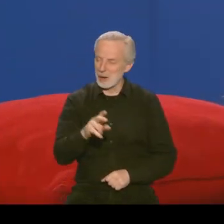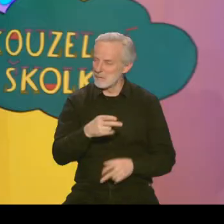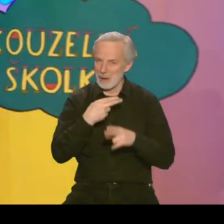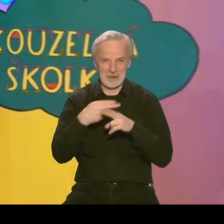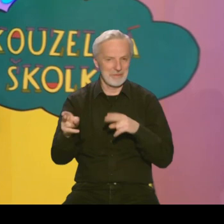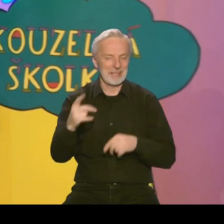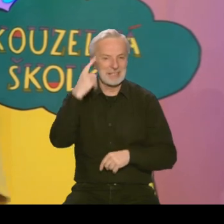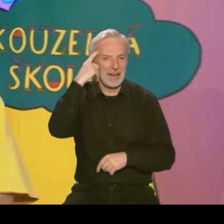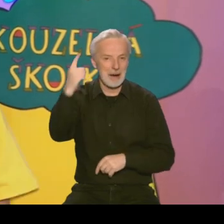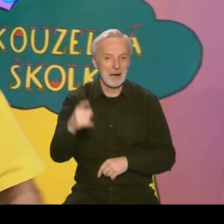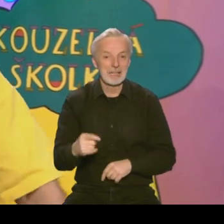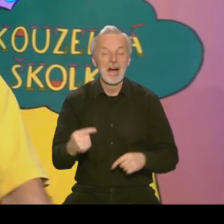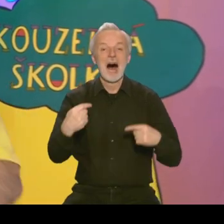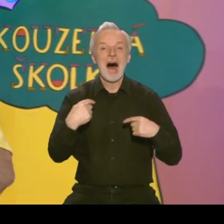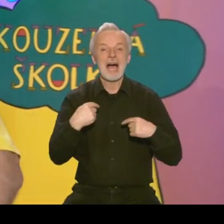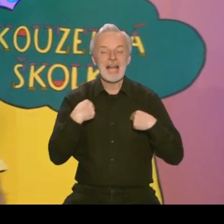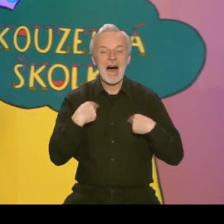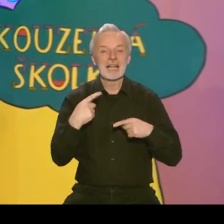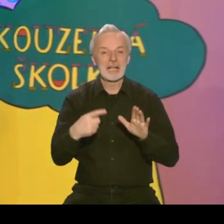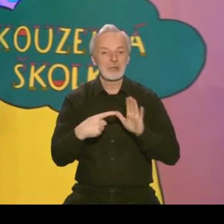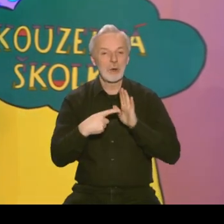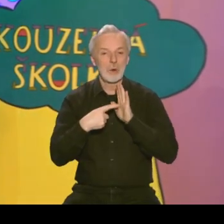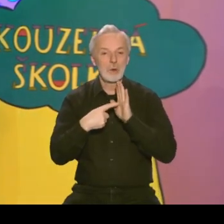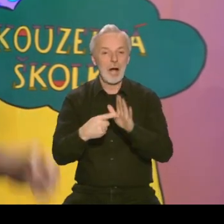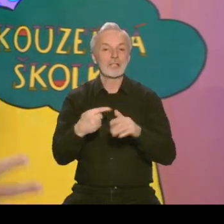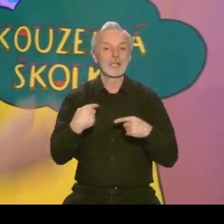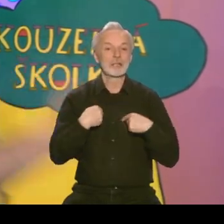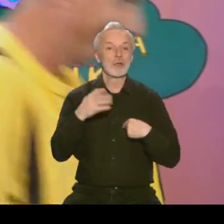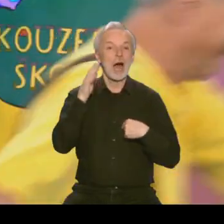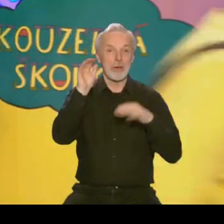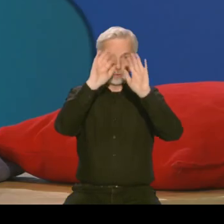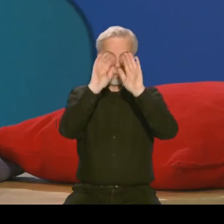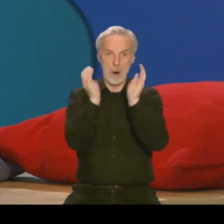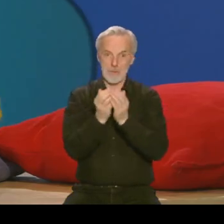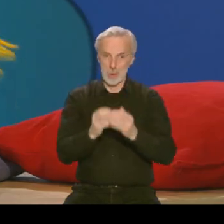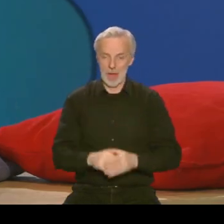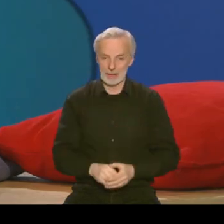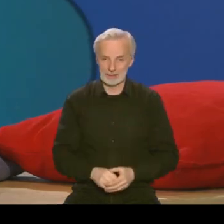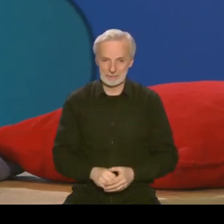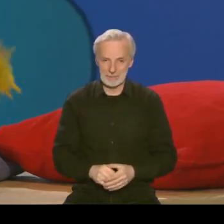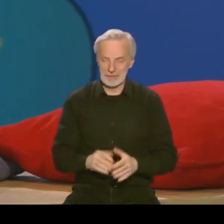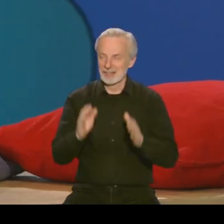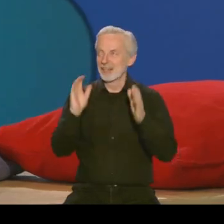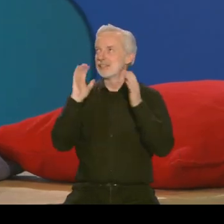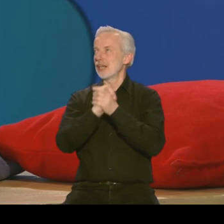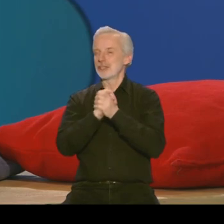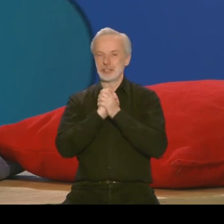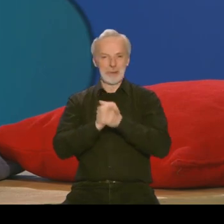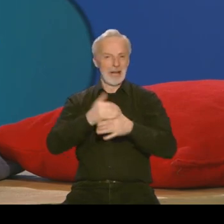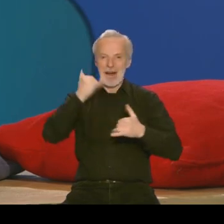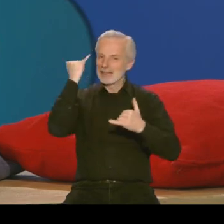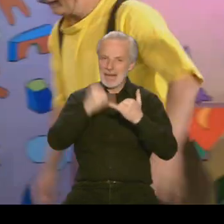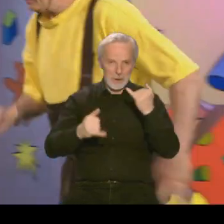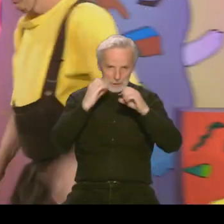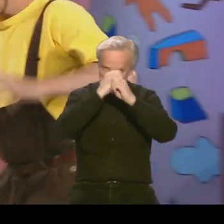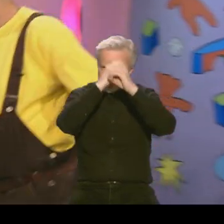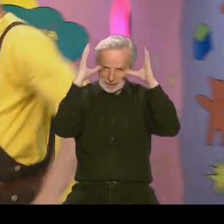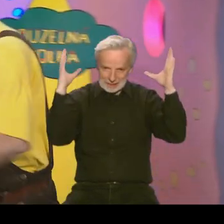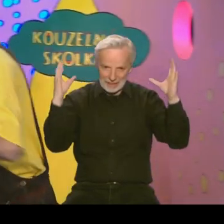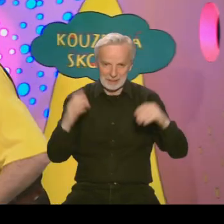Michale. A já vám teď ukážu, jakou bambuli budu nosit já. Tak to už si vůbec neumím představit, holky a